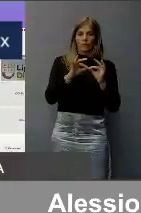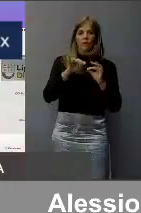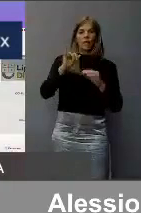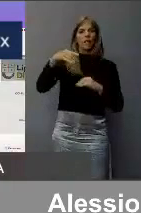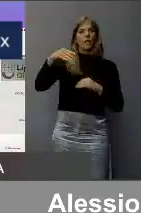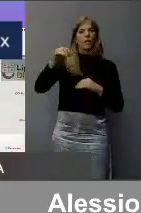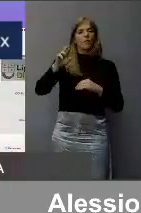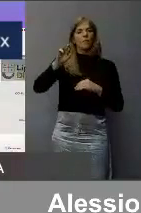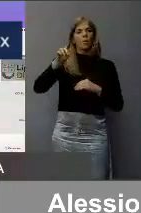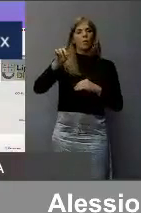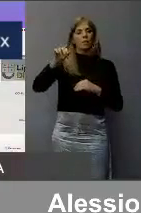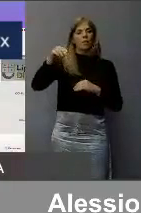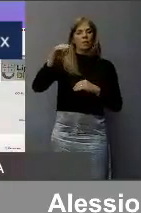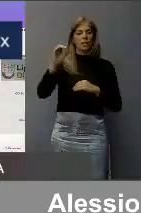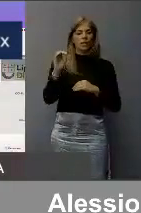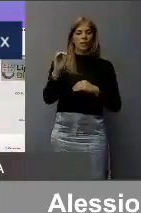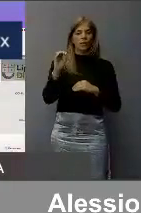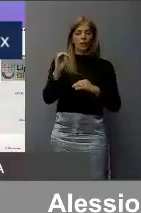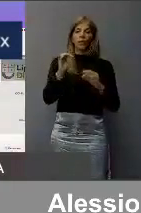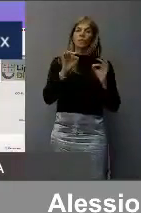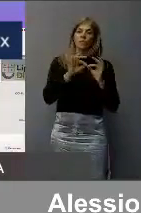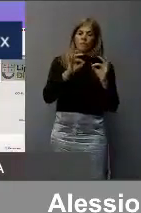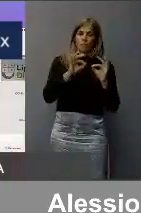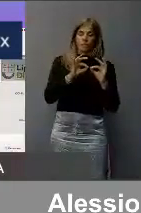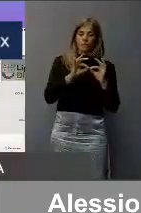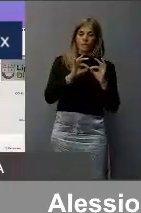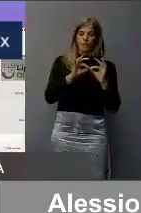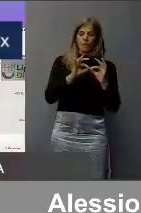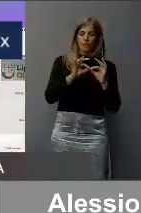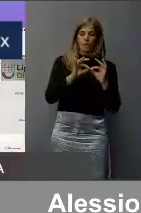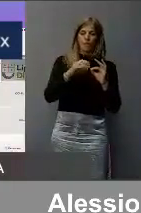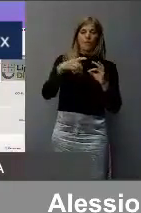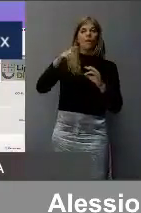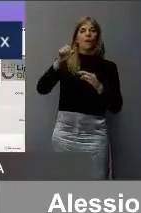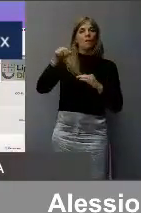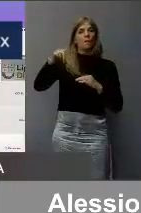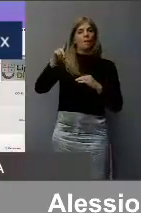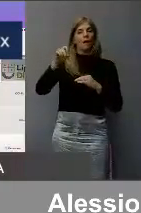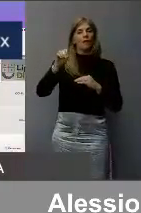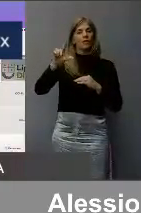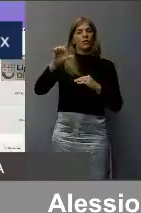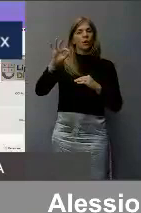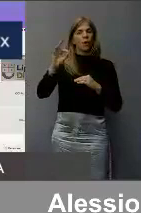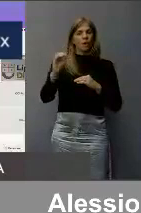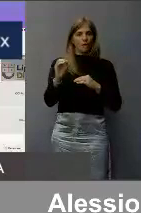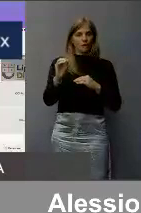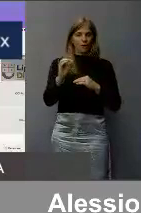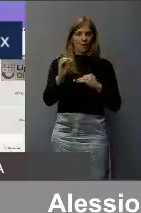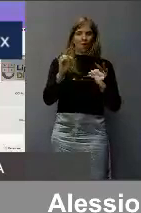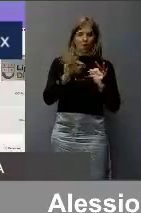immordino favorevole consigliere pandolfo revole